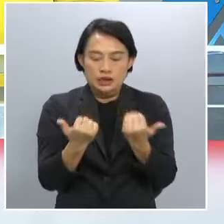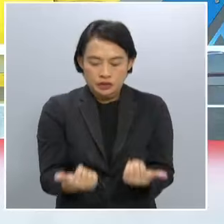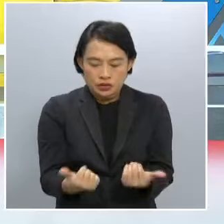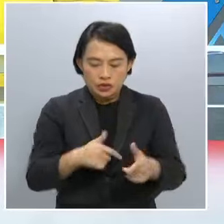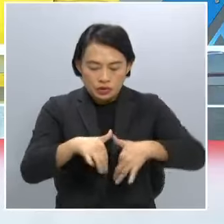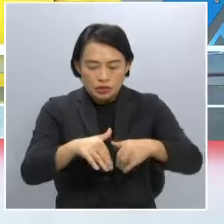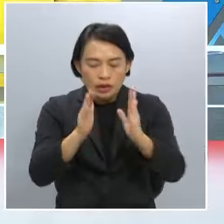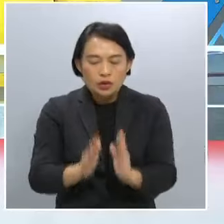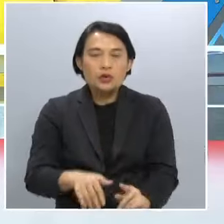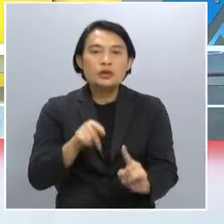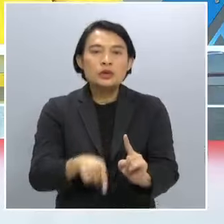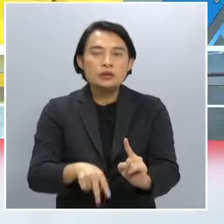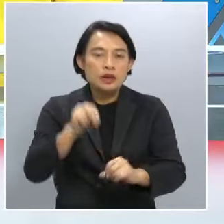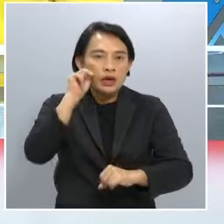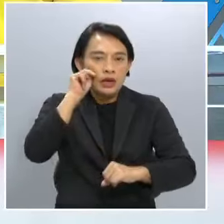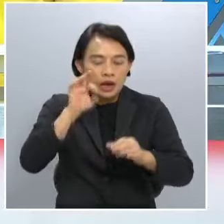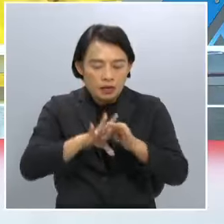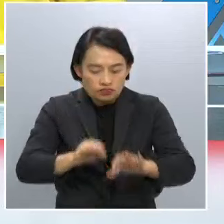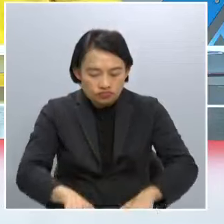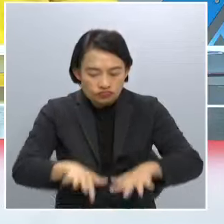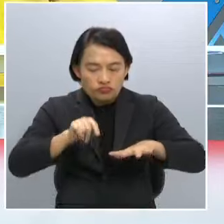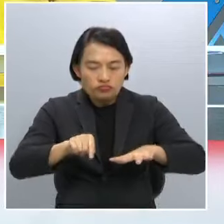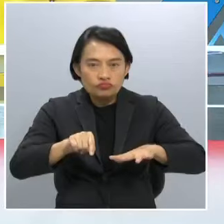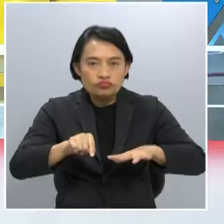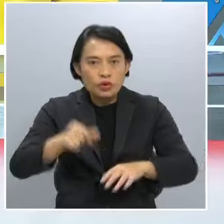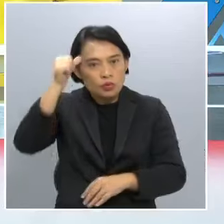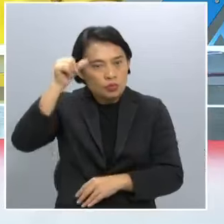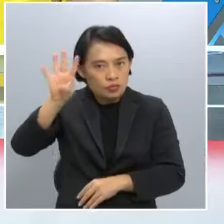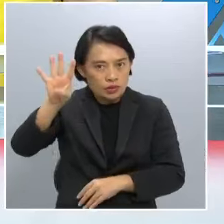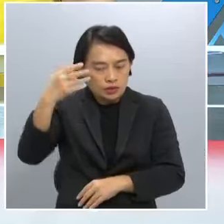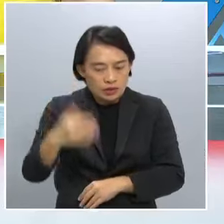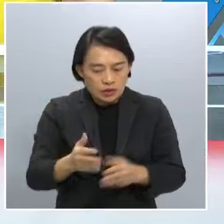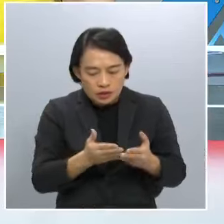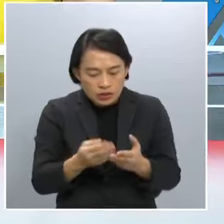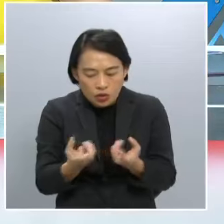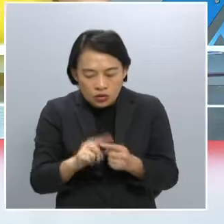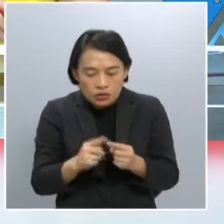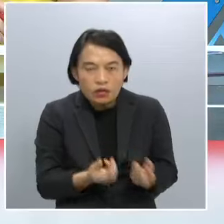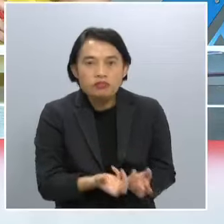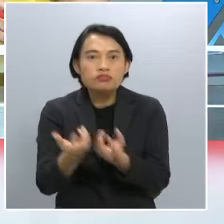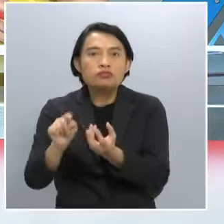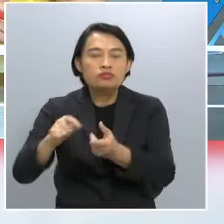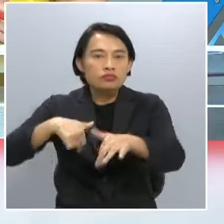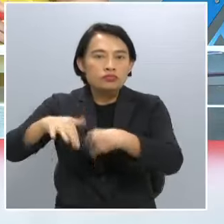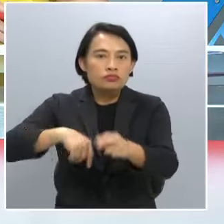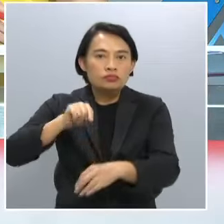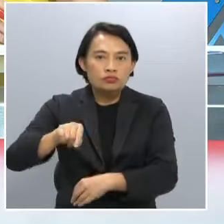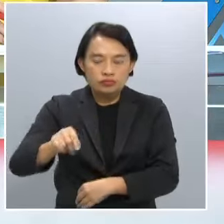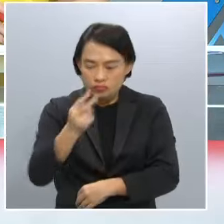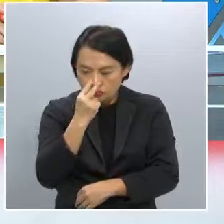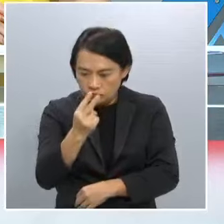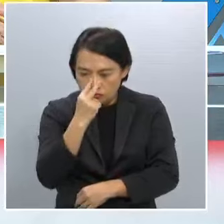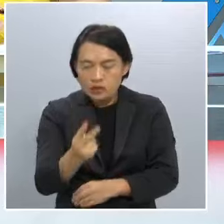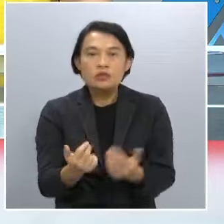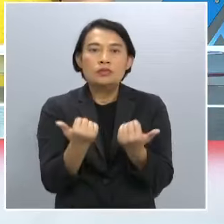1,000 ครัวเรือนจมน้ำนานกว่า4วันเจ้าหน้าที่ต้องใช้เรือในการส่งอาหารให้ถึงมือชาวบ้านเราติดตามทันเหตุการณ์ล่าสุ